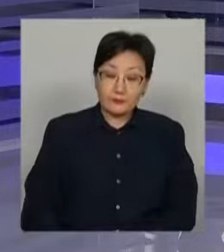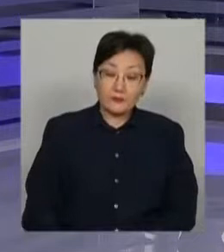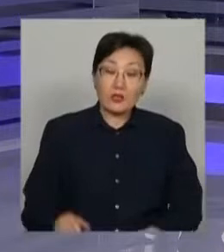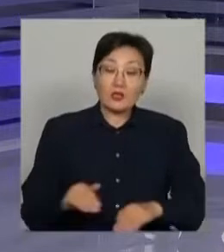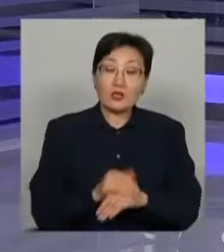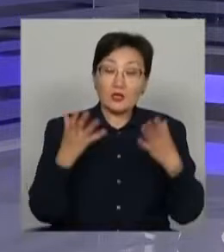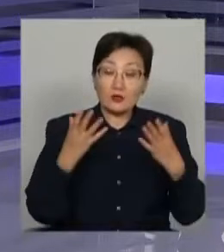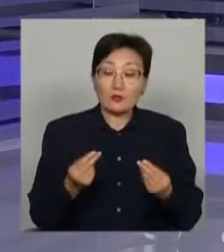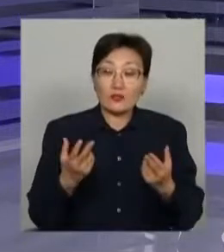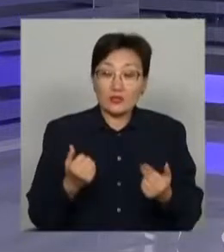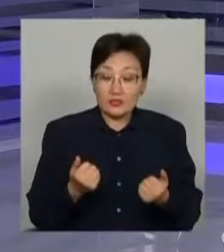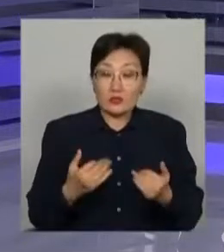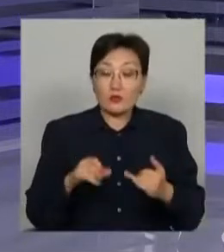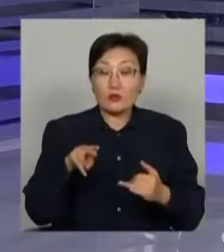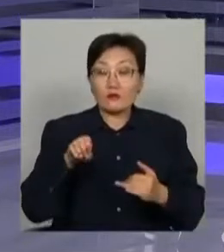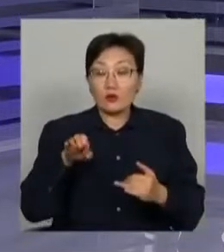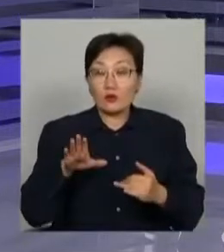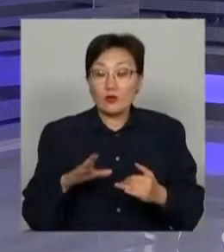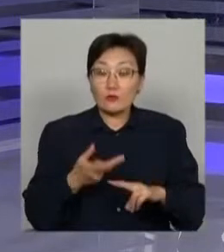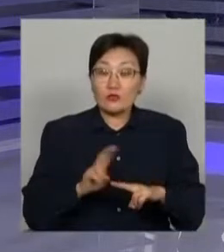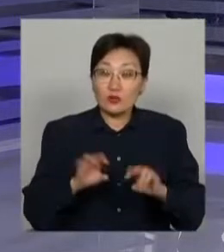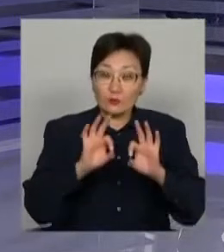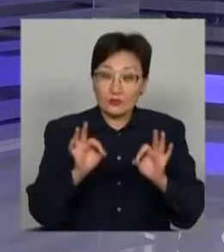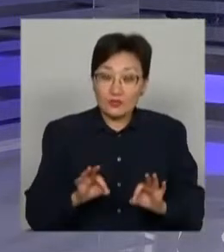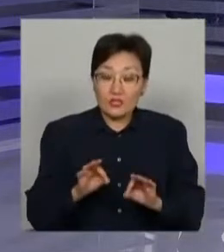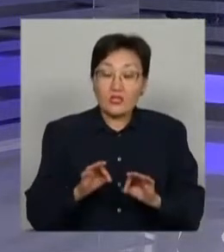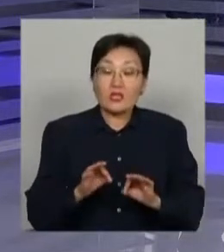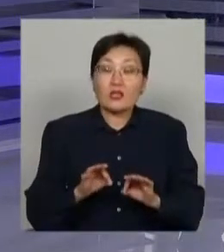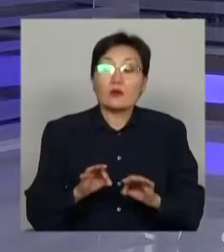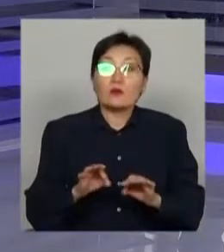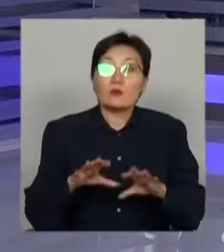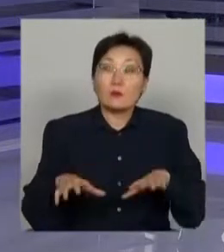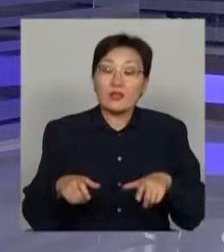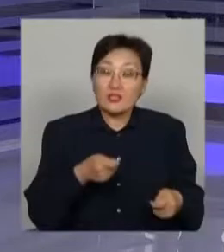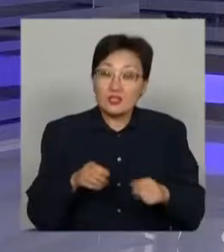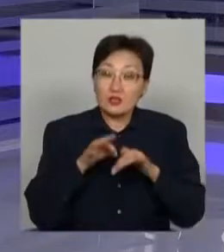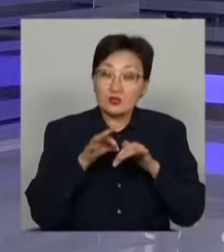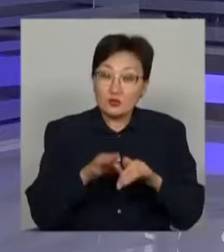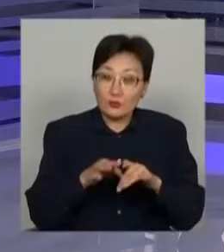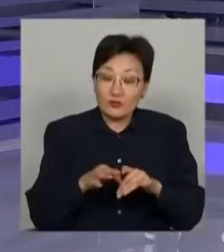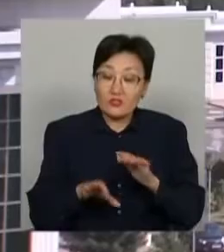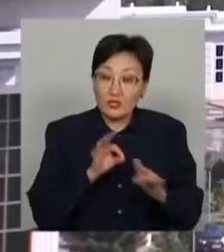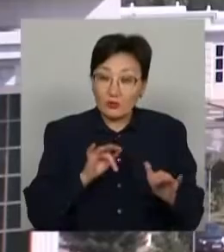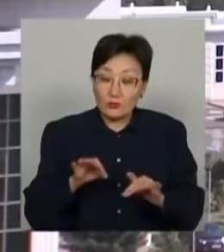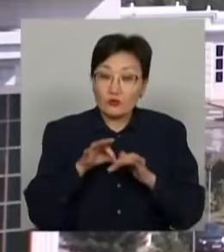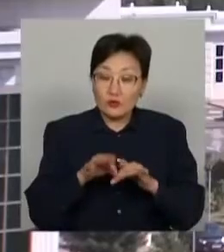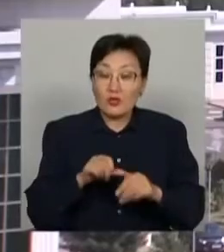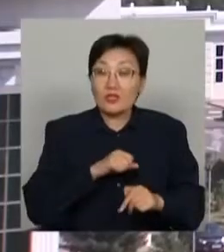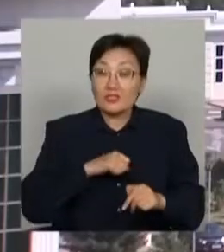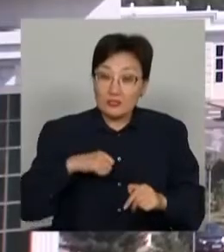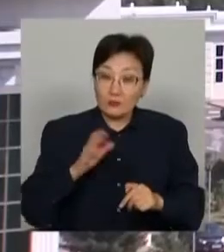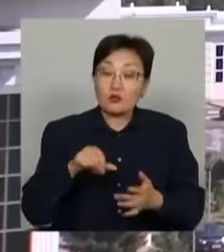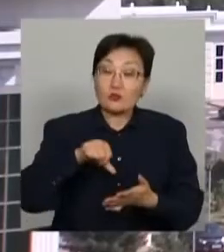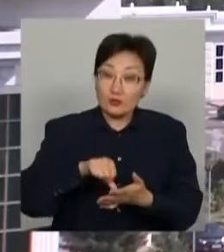Қайырлы күн. Я, Қайрат, Қасым Жомарт Тоқаев осы күзде кезектен тыс президент сайлауын өткізуді ұсынып, оған өзі де түсетінін